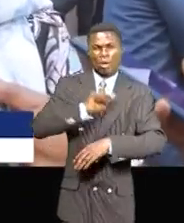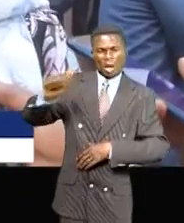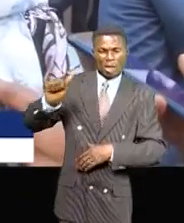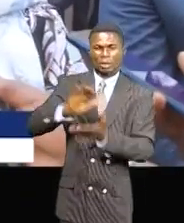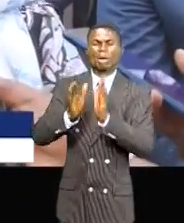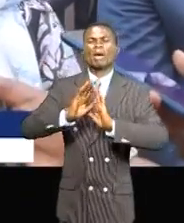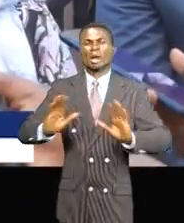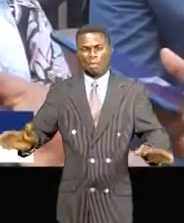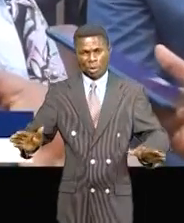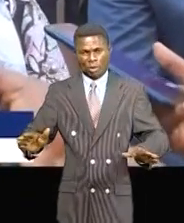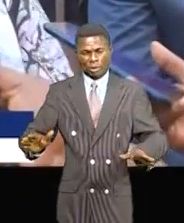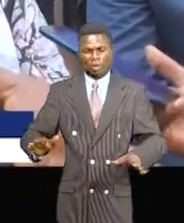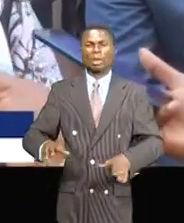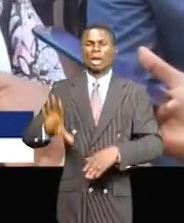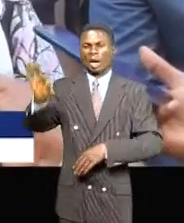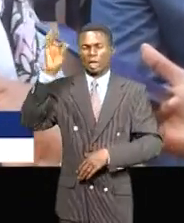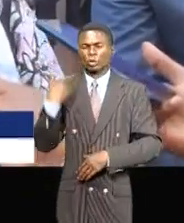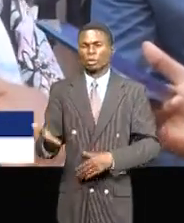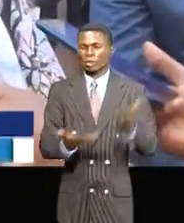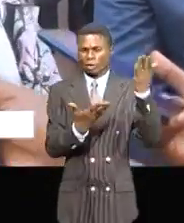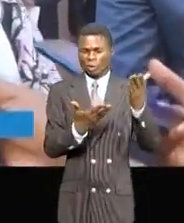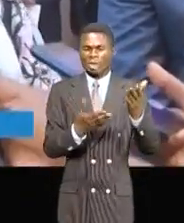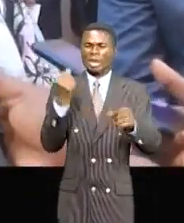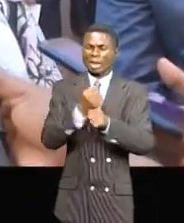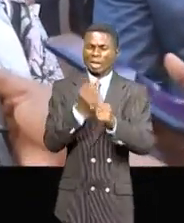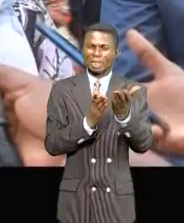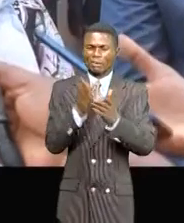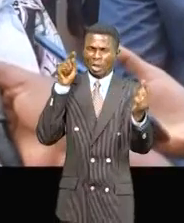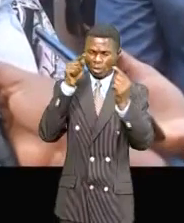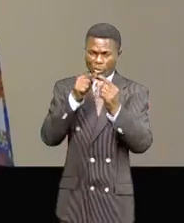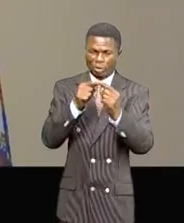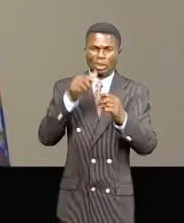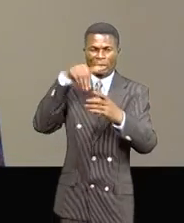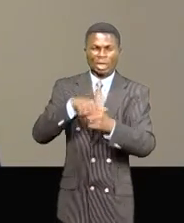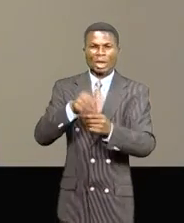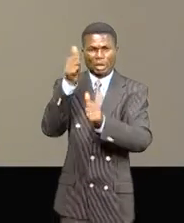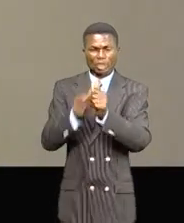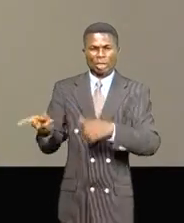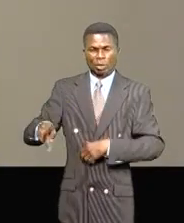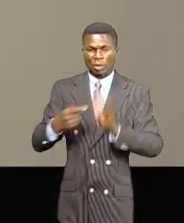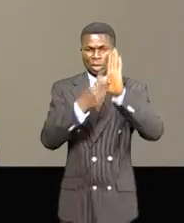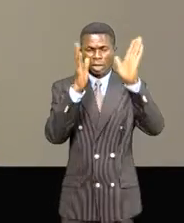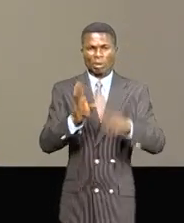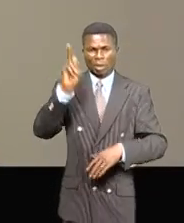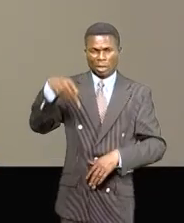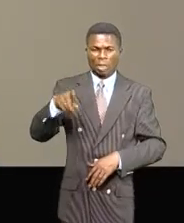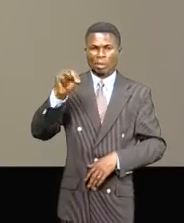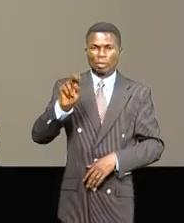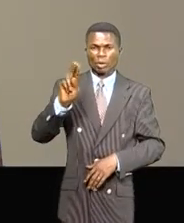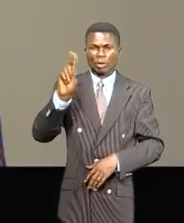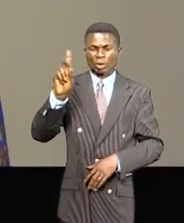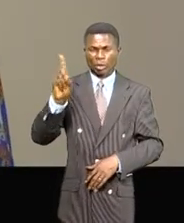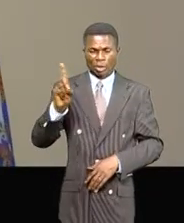arrivent à prioriser et à contextualiser les objectifs dans leur province. Le représentant du PNUD ici représenté